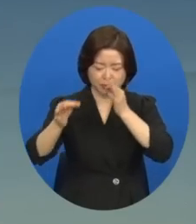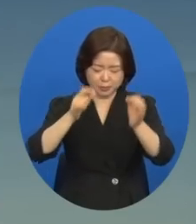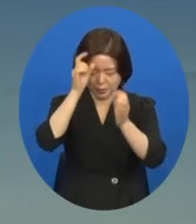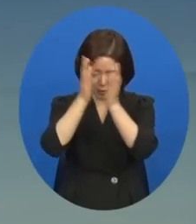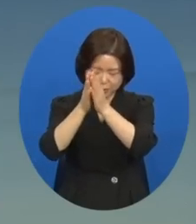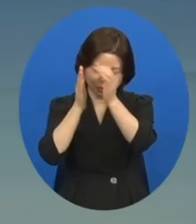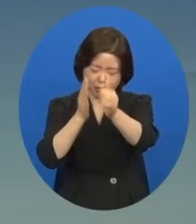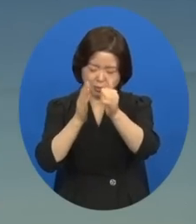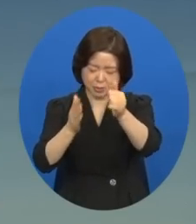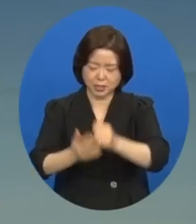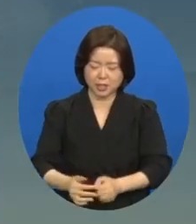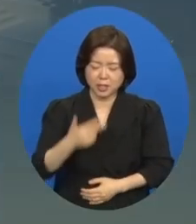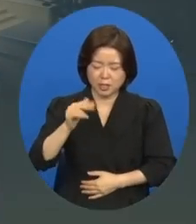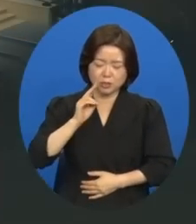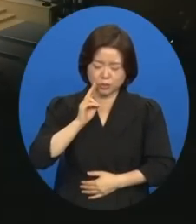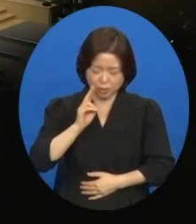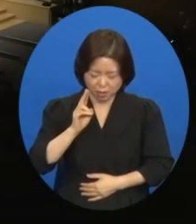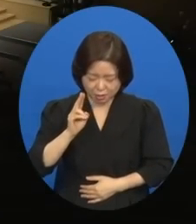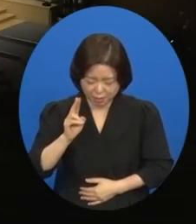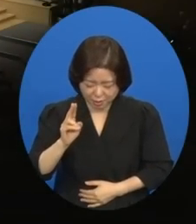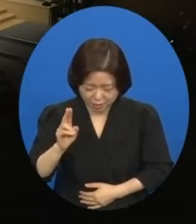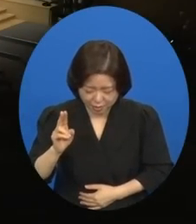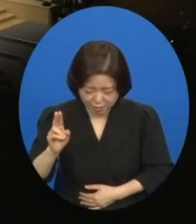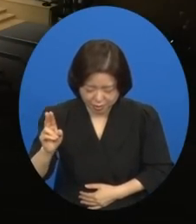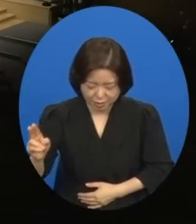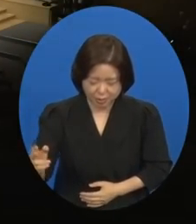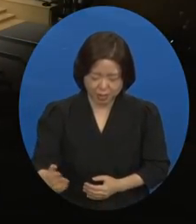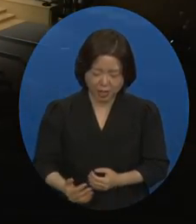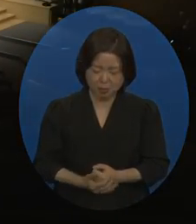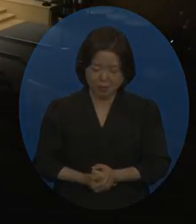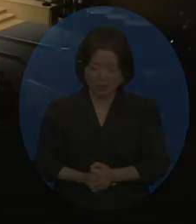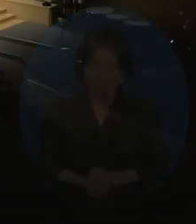기도하도록 하겠습니다. 주여,